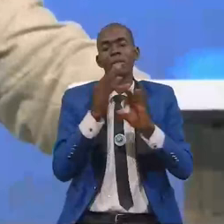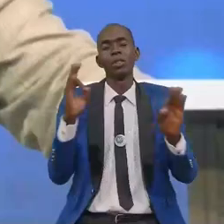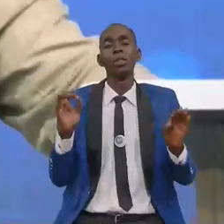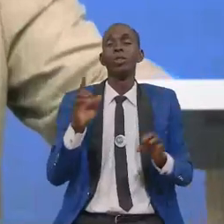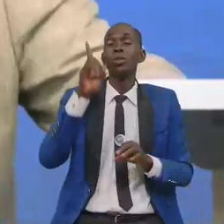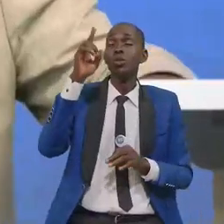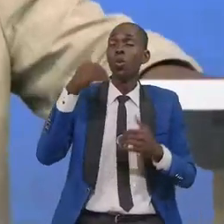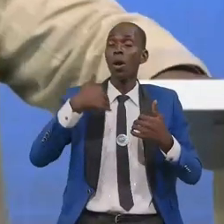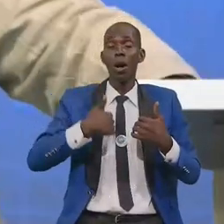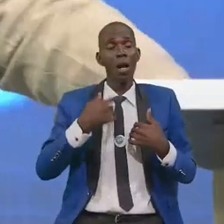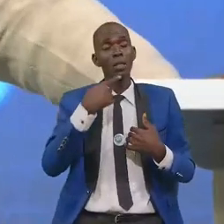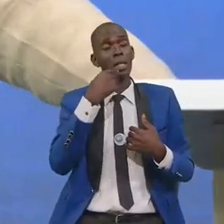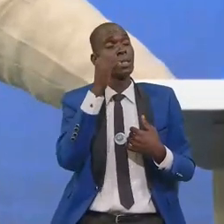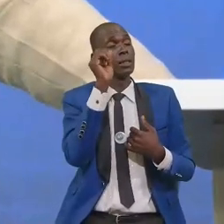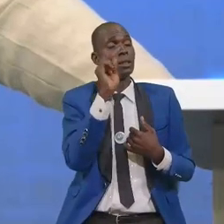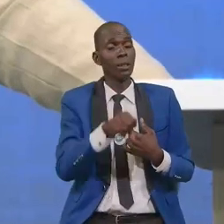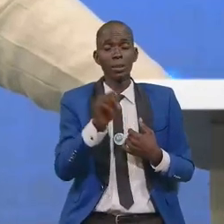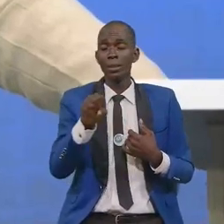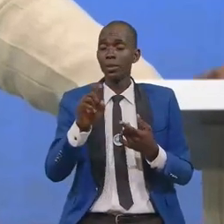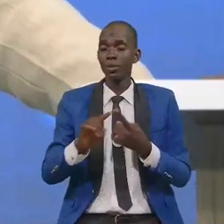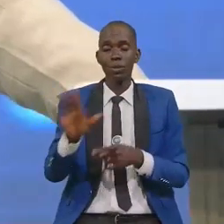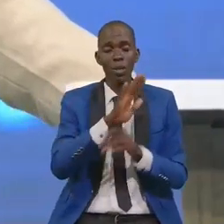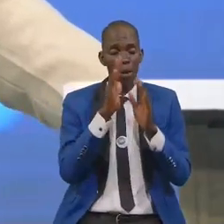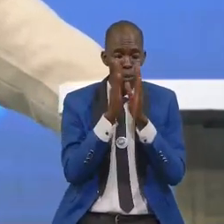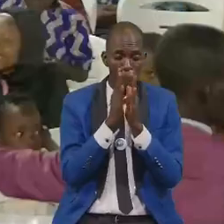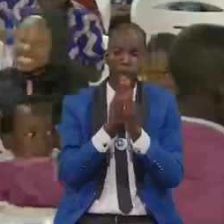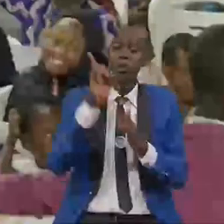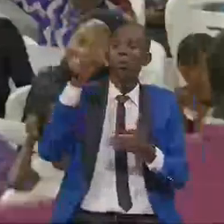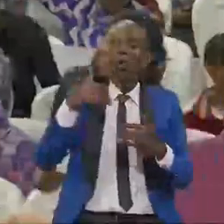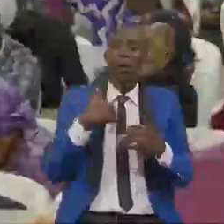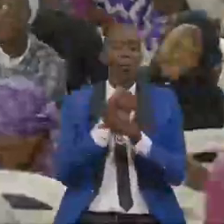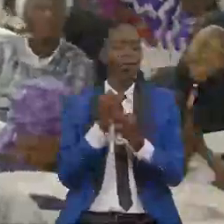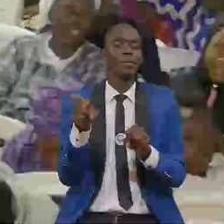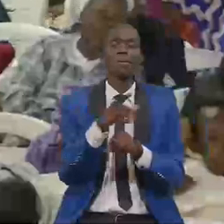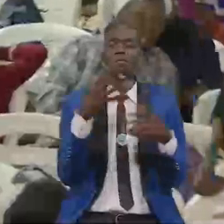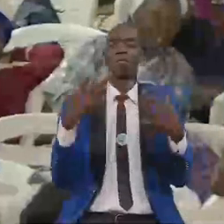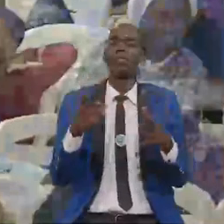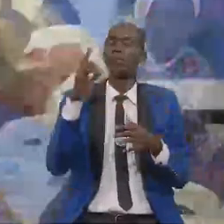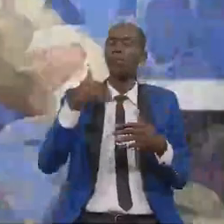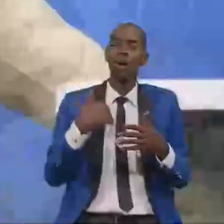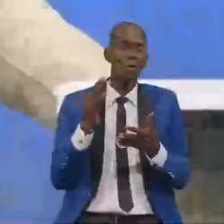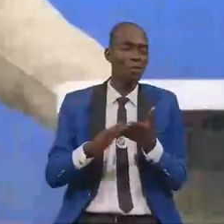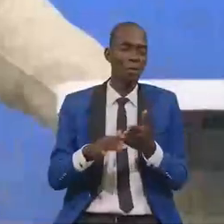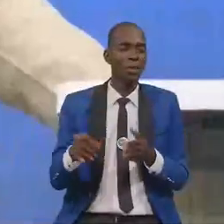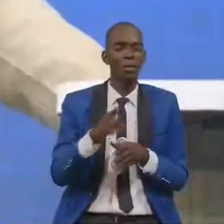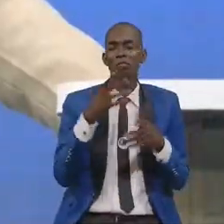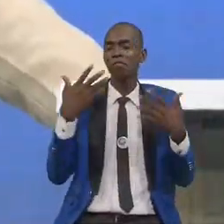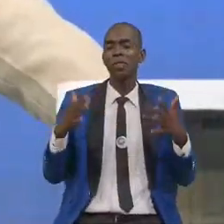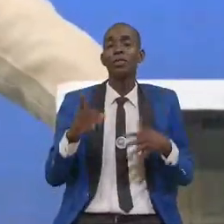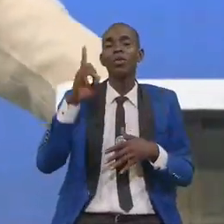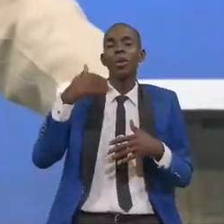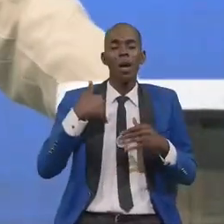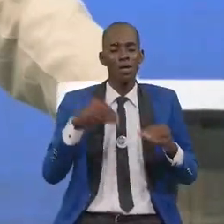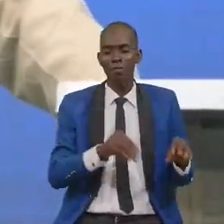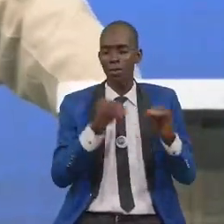a dit oui à leurs prières tu les as sauvé tu les as pardonnés tu les as